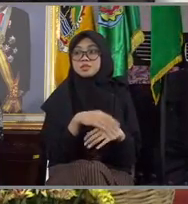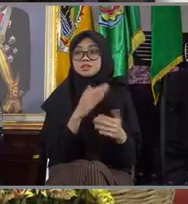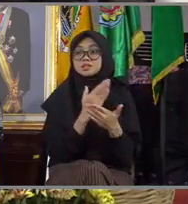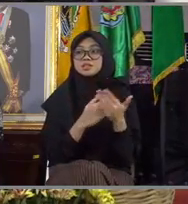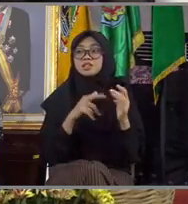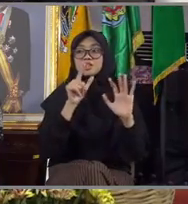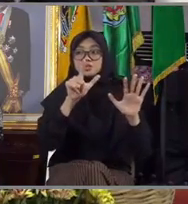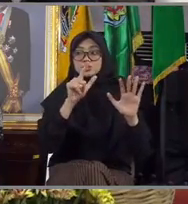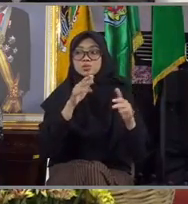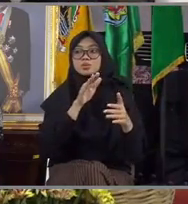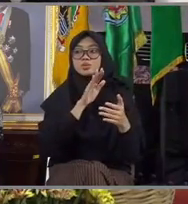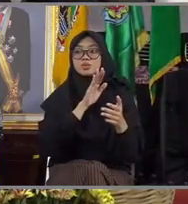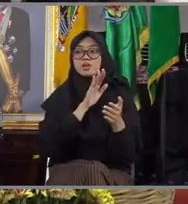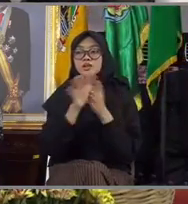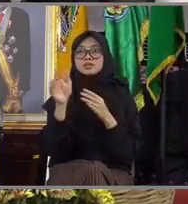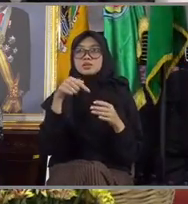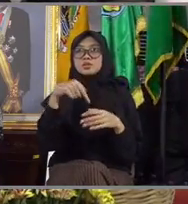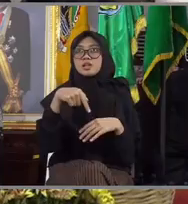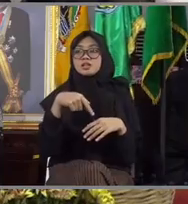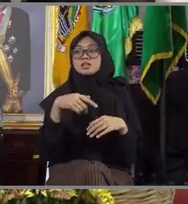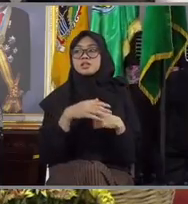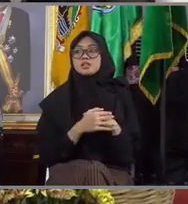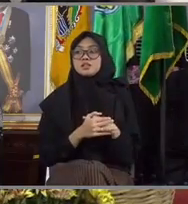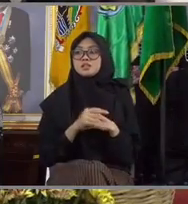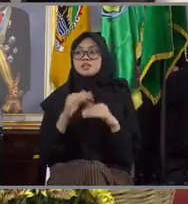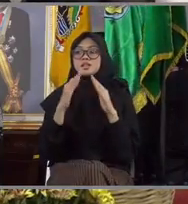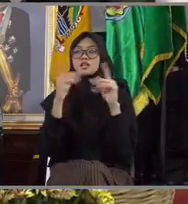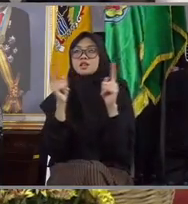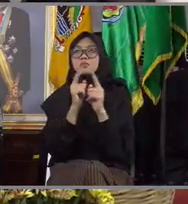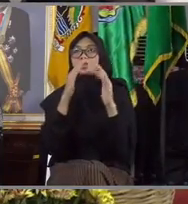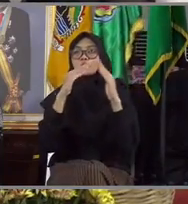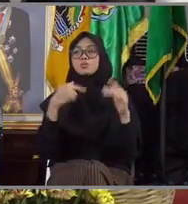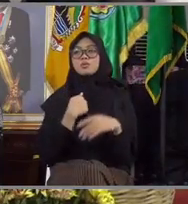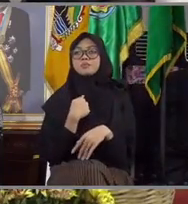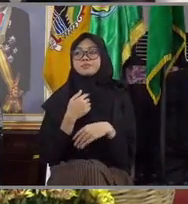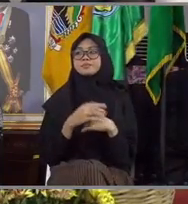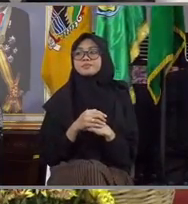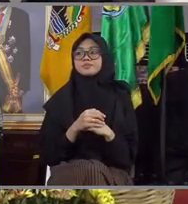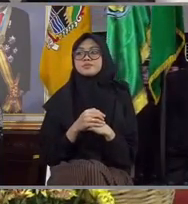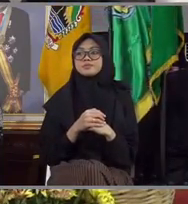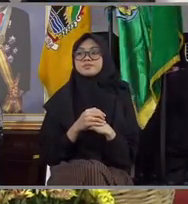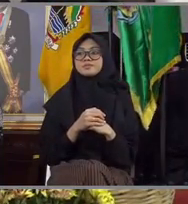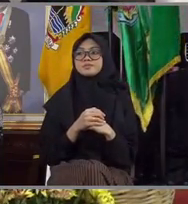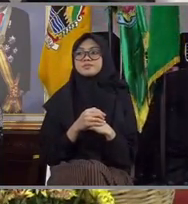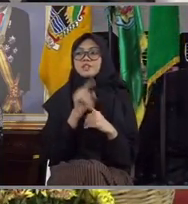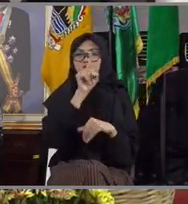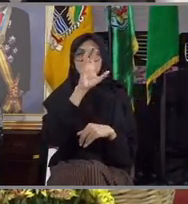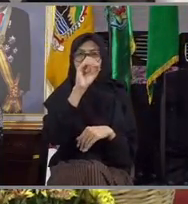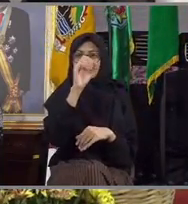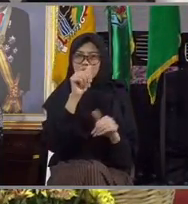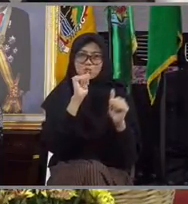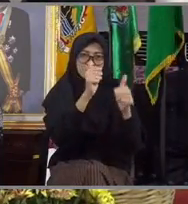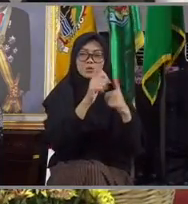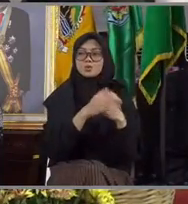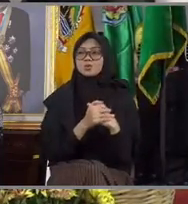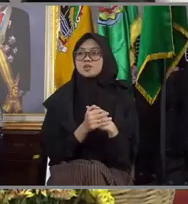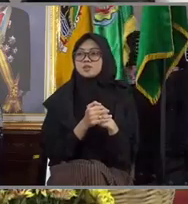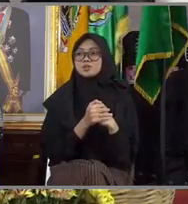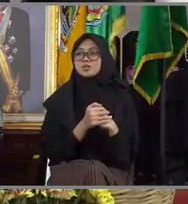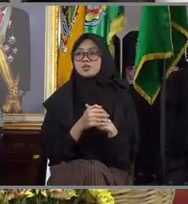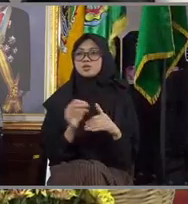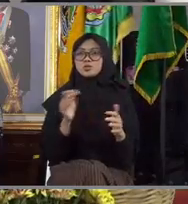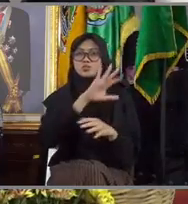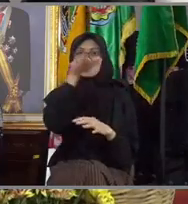tujuh tindak lanjut dari sini deh Terima kasih pohon kalau waalaikum warahmatullah wabarakatuh satu sinaksak perguruan tinggi satu